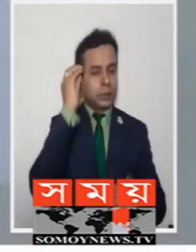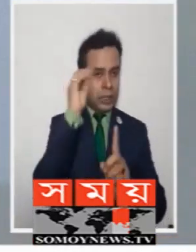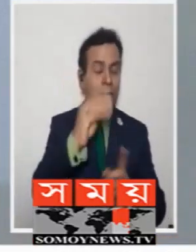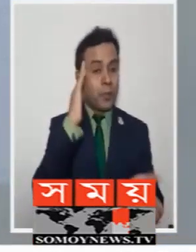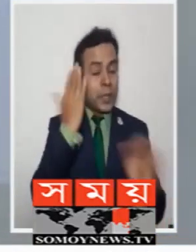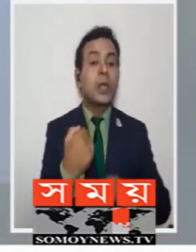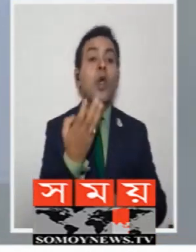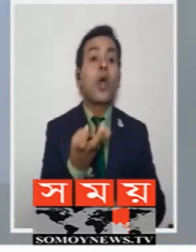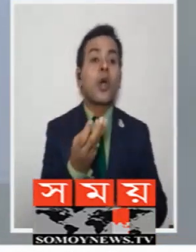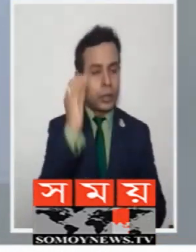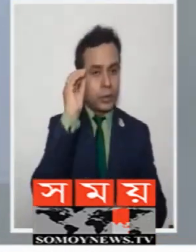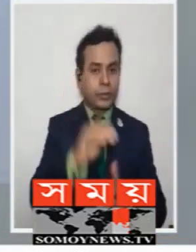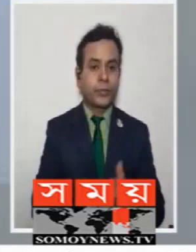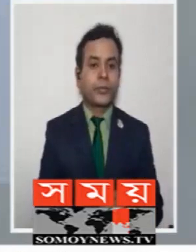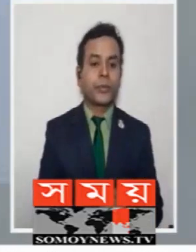পর্যন্ত,